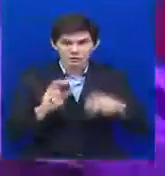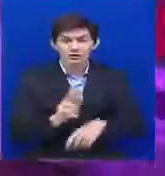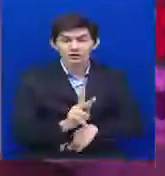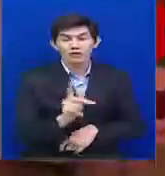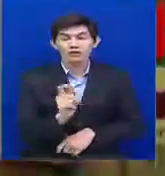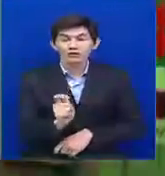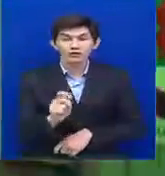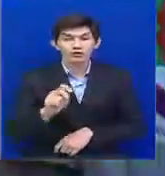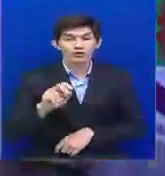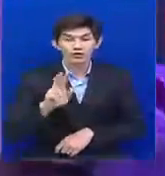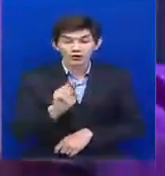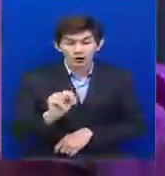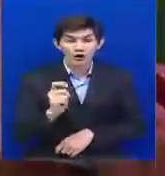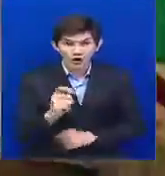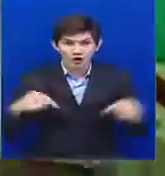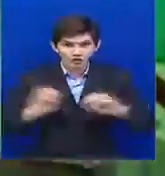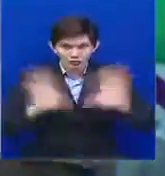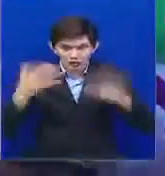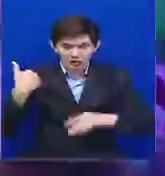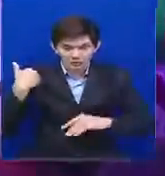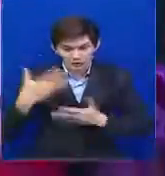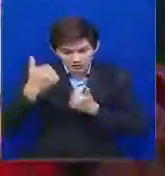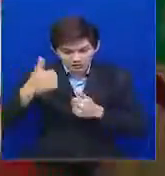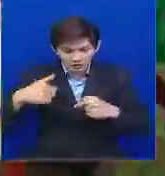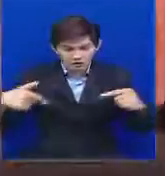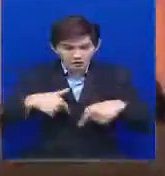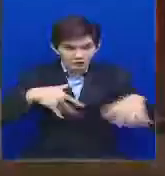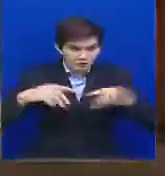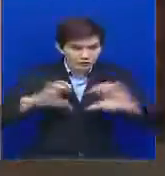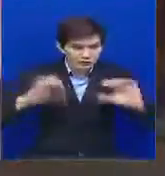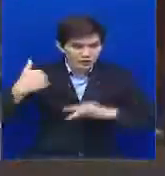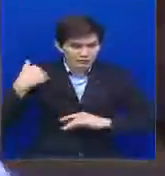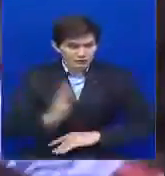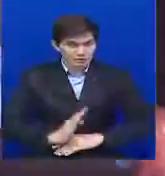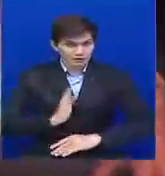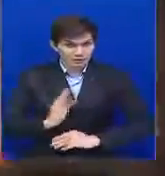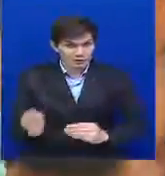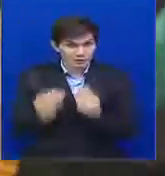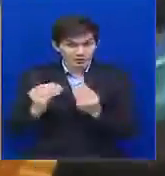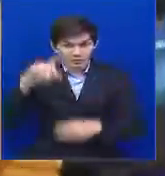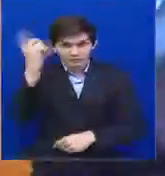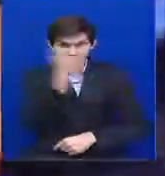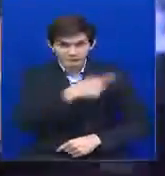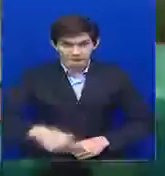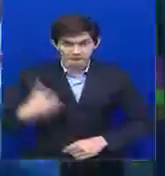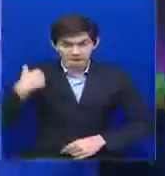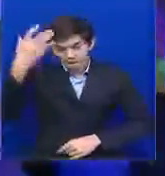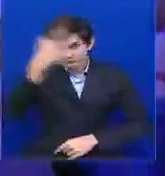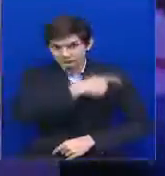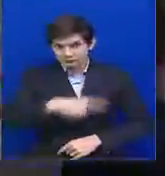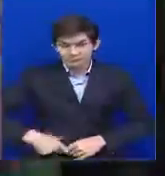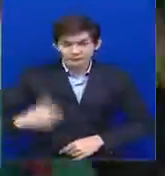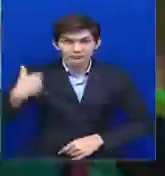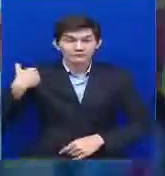องค์กรโปร่งใสใส่ใจประชารัฐเพื่อร่วมทำความดีเทิดพระเกียรติพระบาทสมเด็จพระเจ้าอยู่หัวและสมเด็จพระนางเจ้า